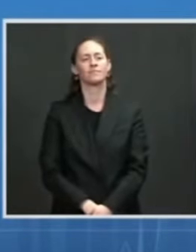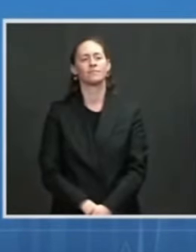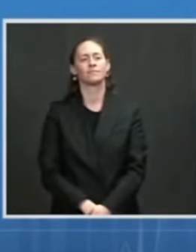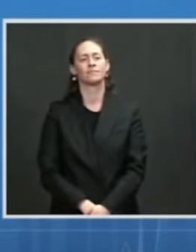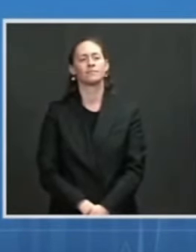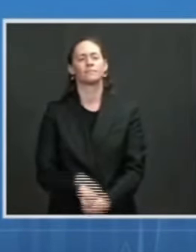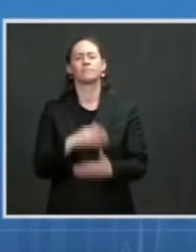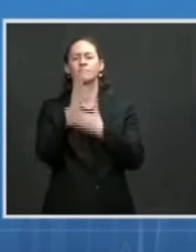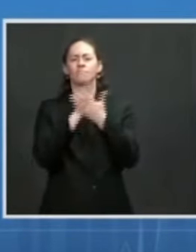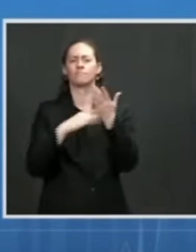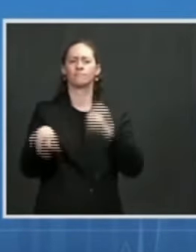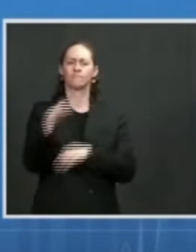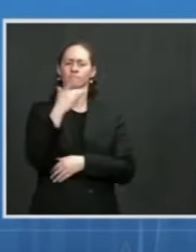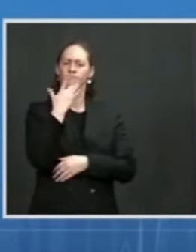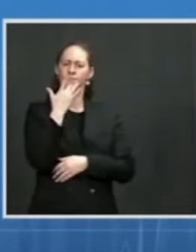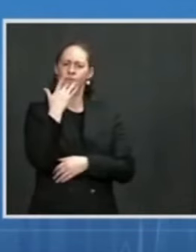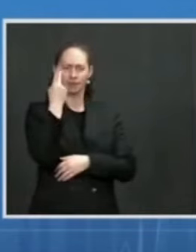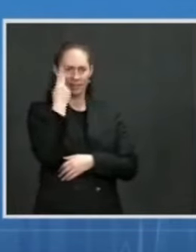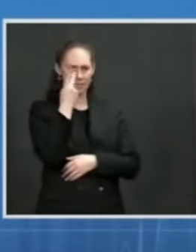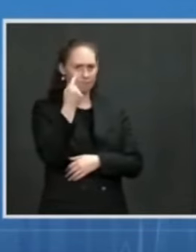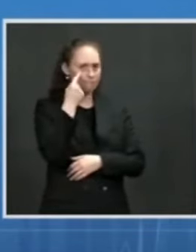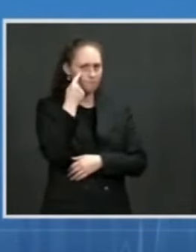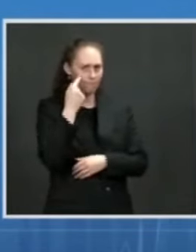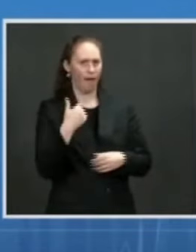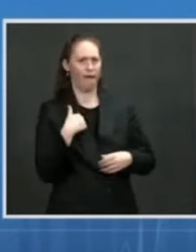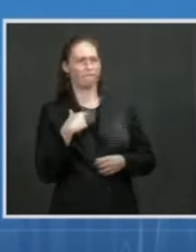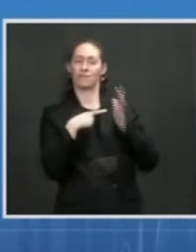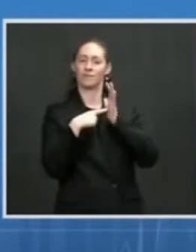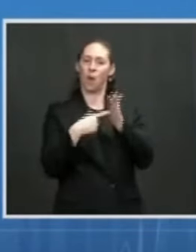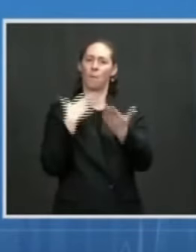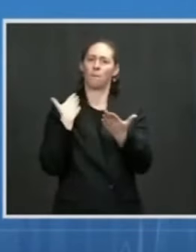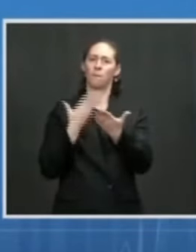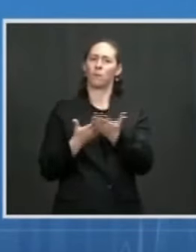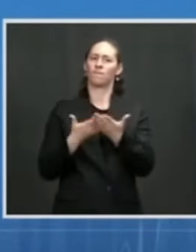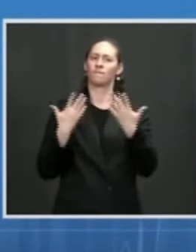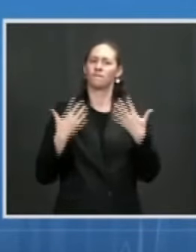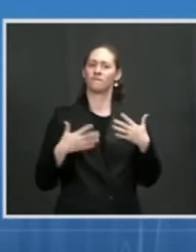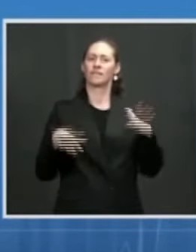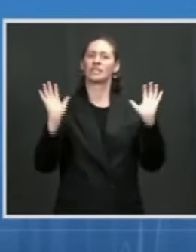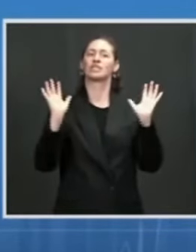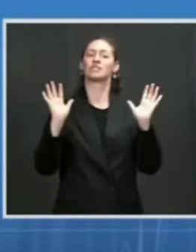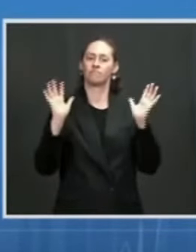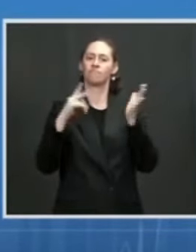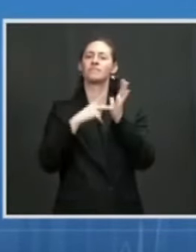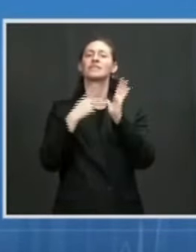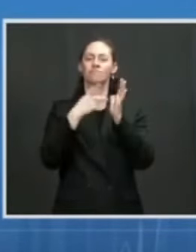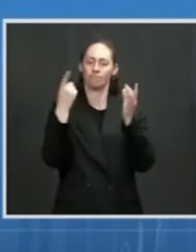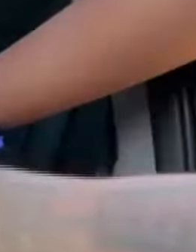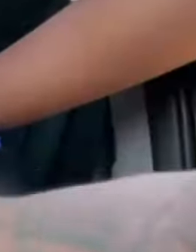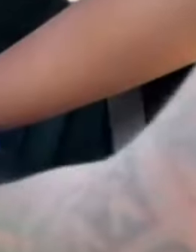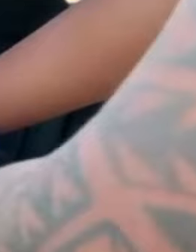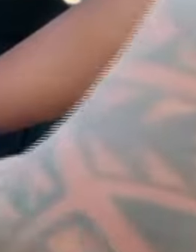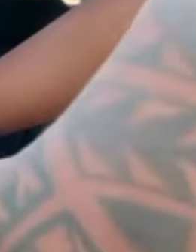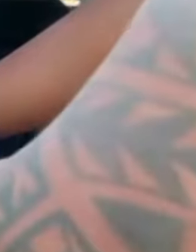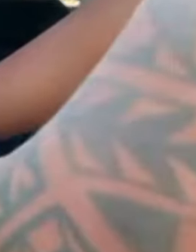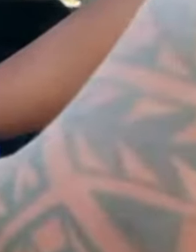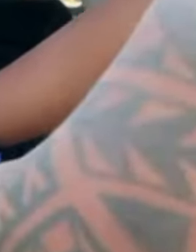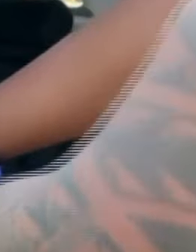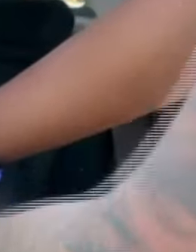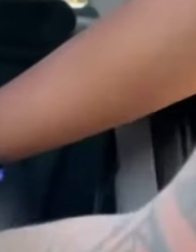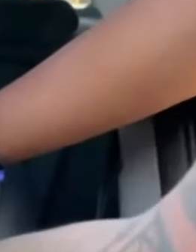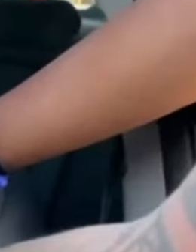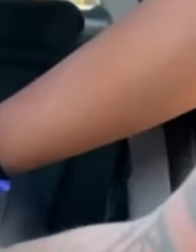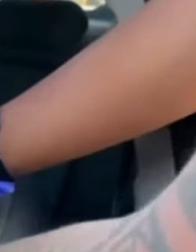to see only people who are vaccinated, and offer premium content. They include things like boosts and super swipes. Katrina